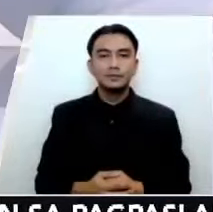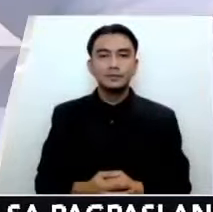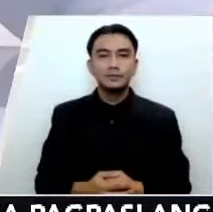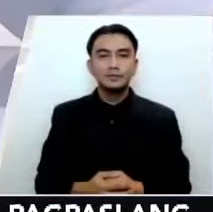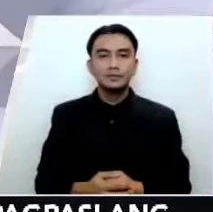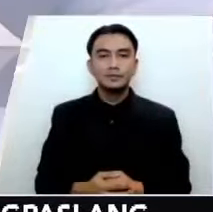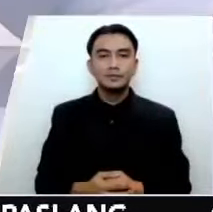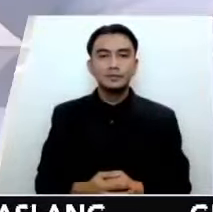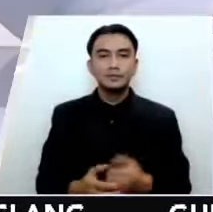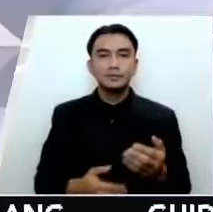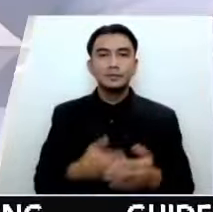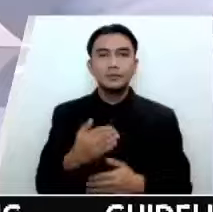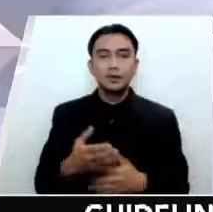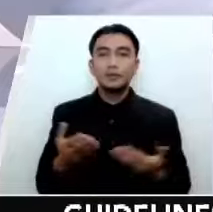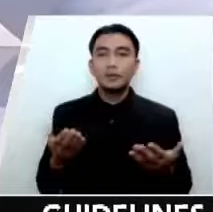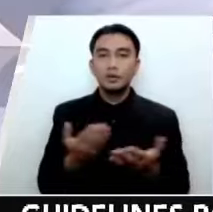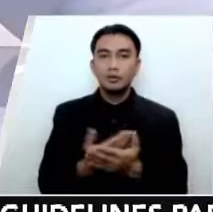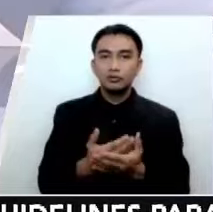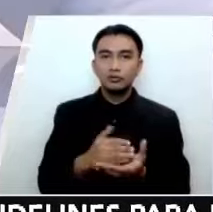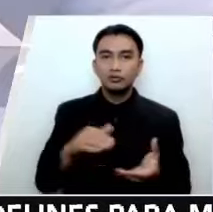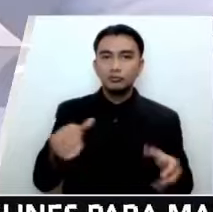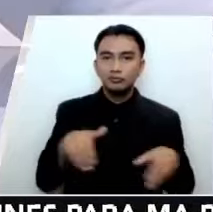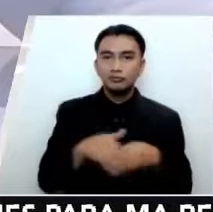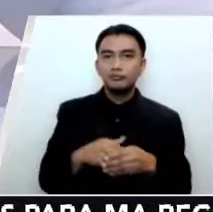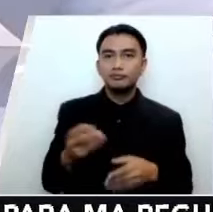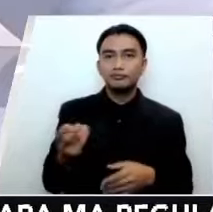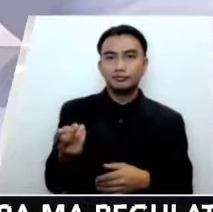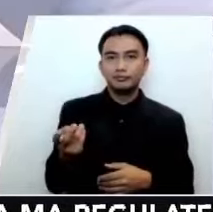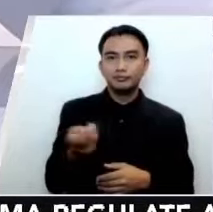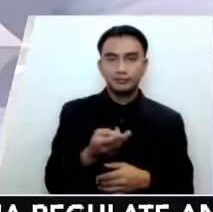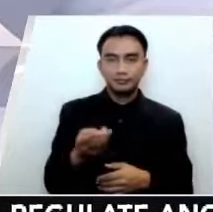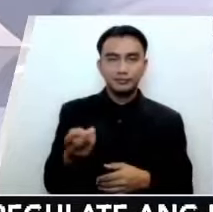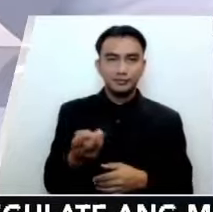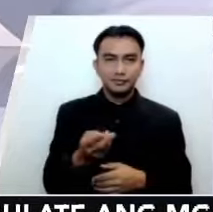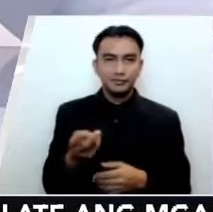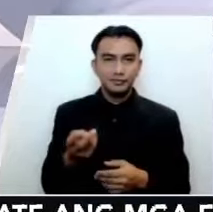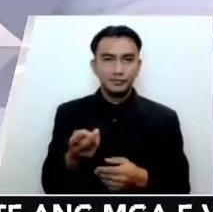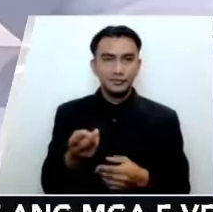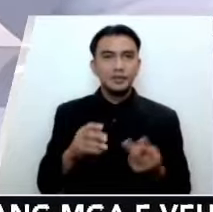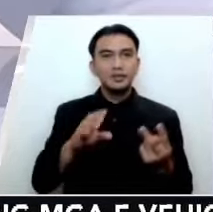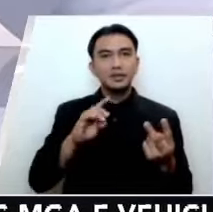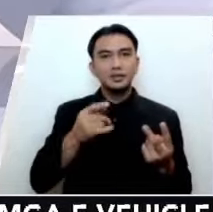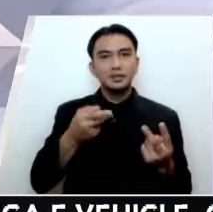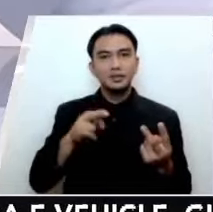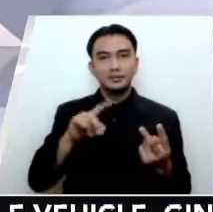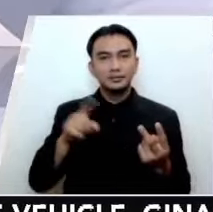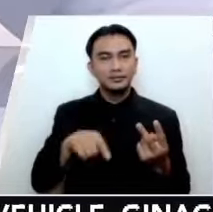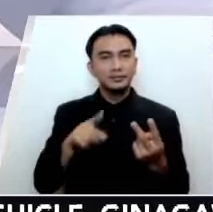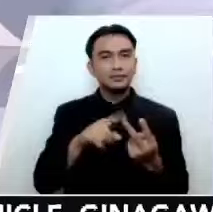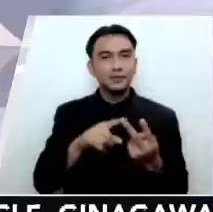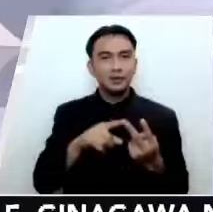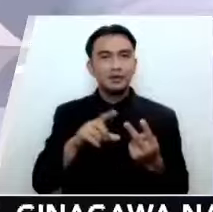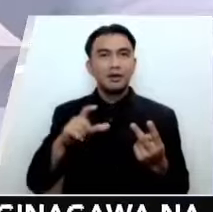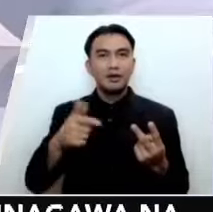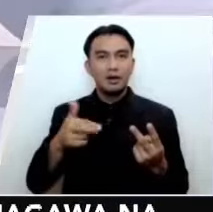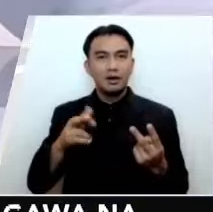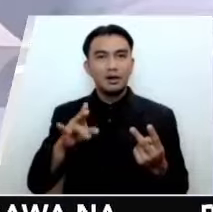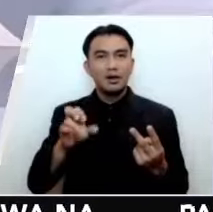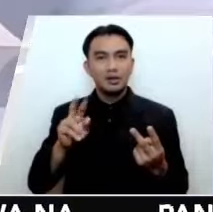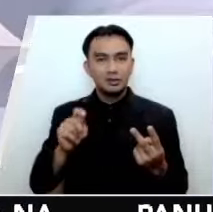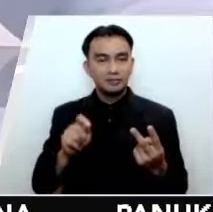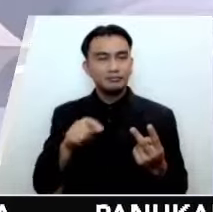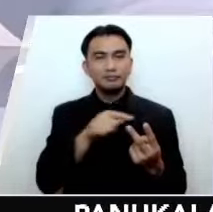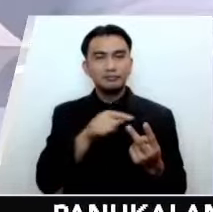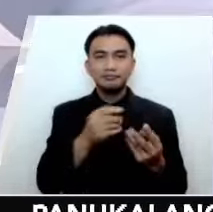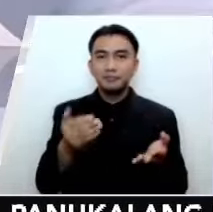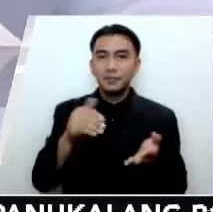Nag-renewal of vows sina Heart Evangelista at Senator Cheese Escudero sabay sa kanilang 9th anniversary. Ang pag-walk down the aisle ni